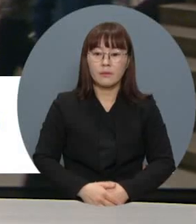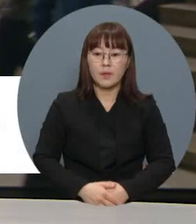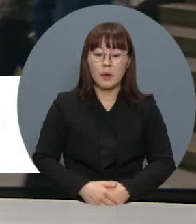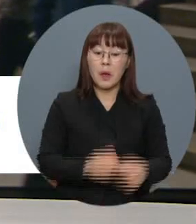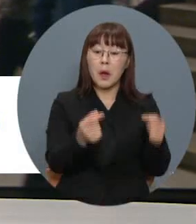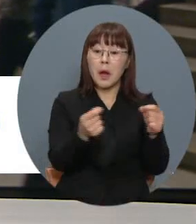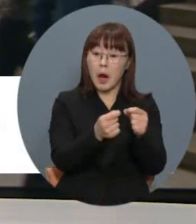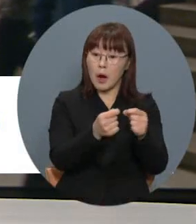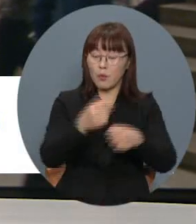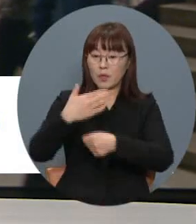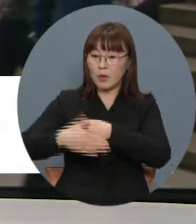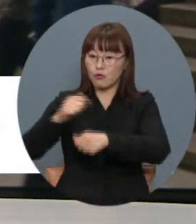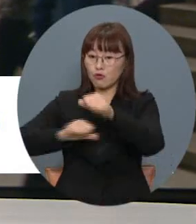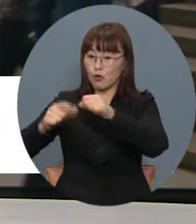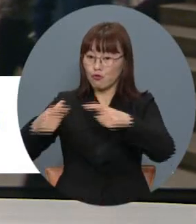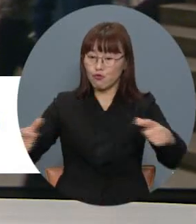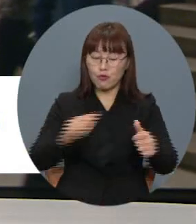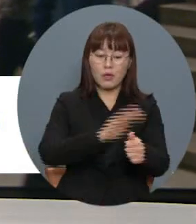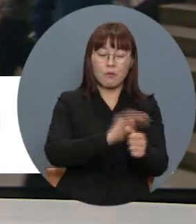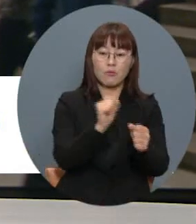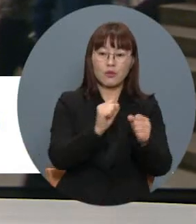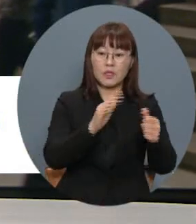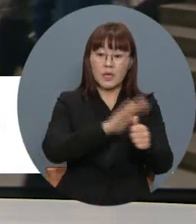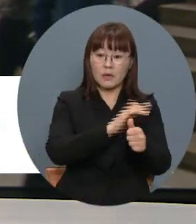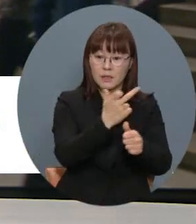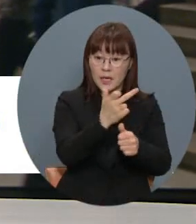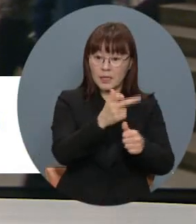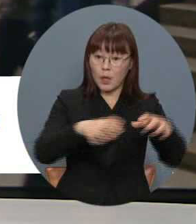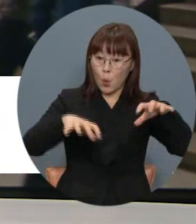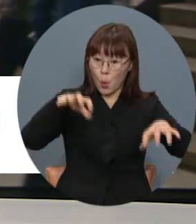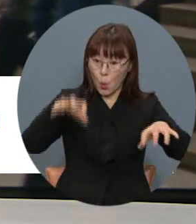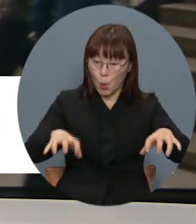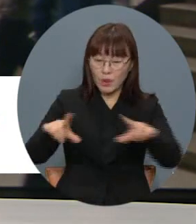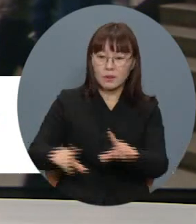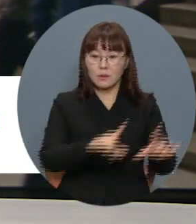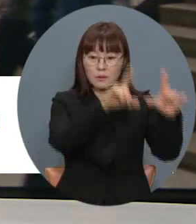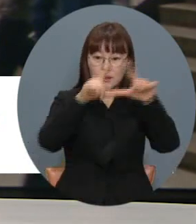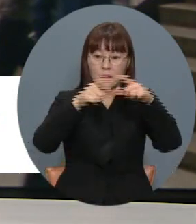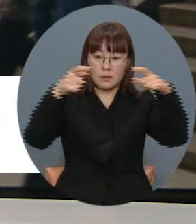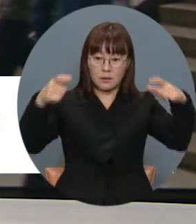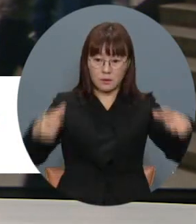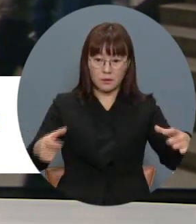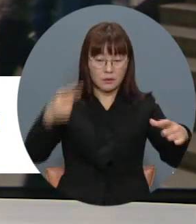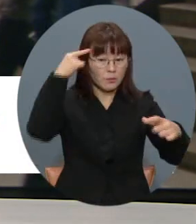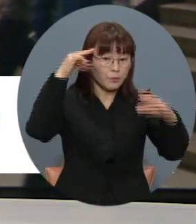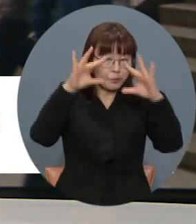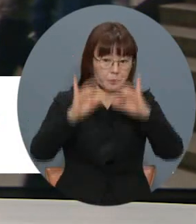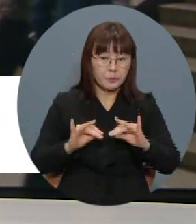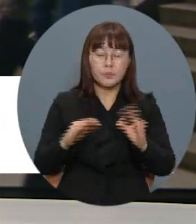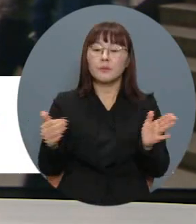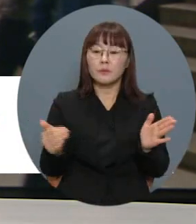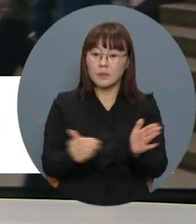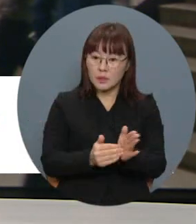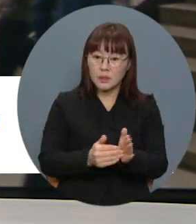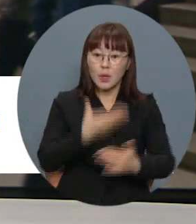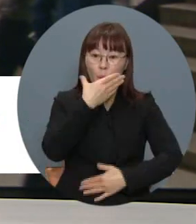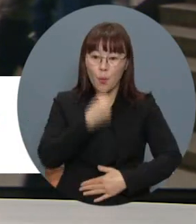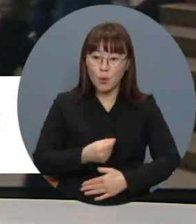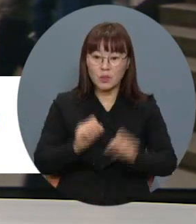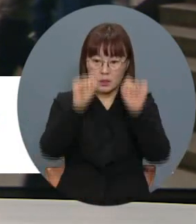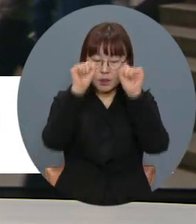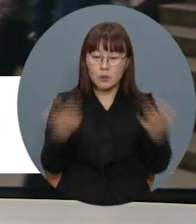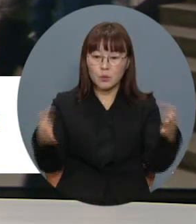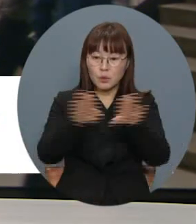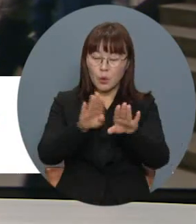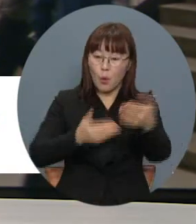이웃 지자체인 대구 수성구와 경북 경산시가 하나의 생활권을 만들자며 손을 맞잡았습니다. 복지나